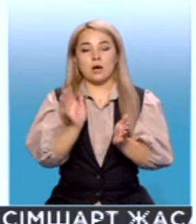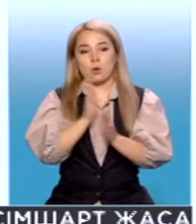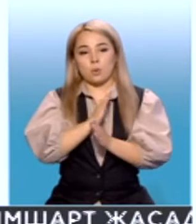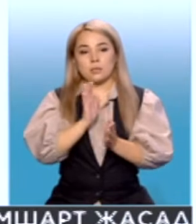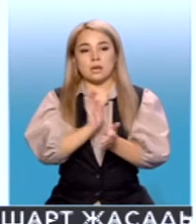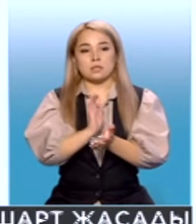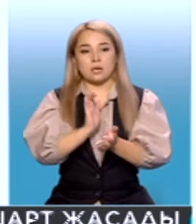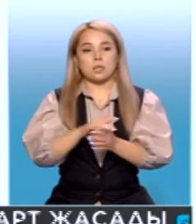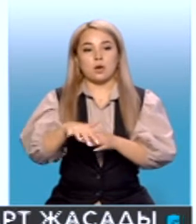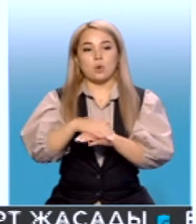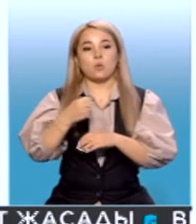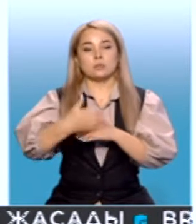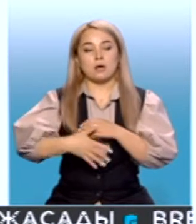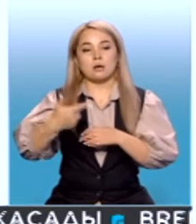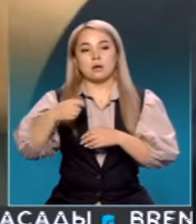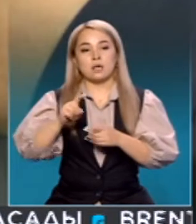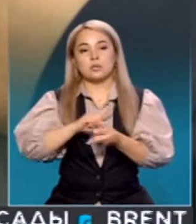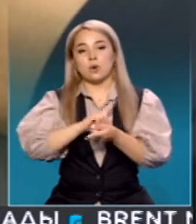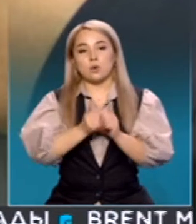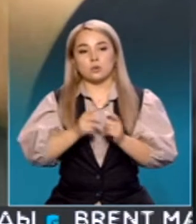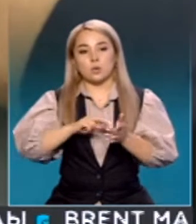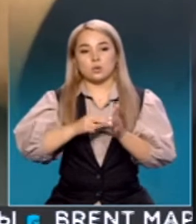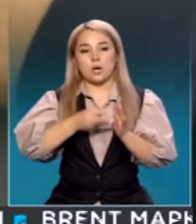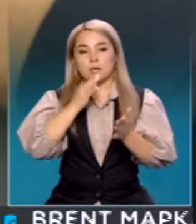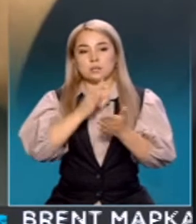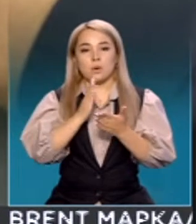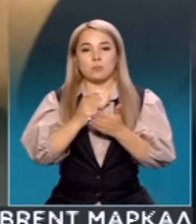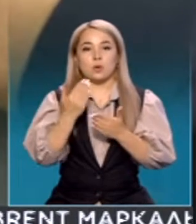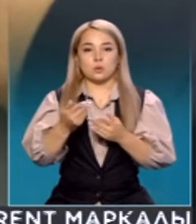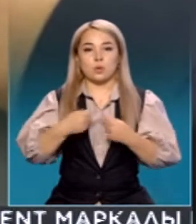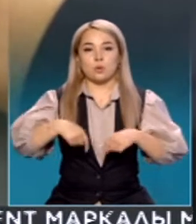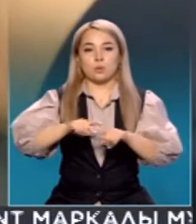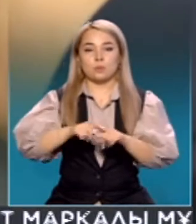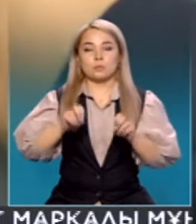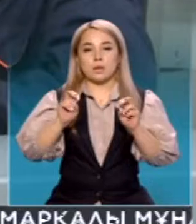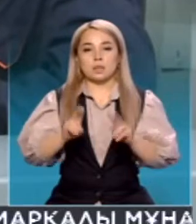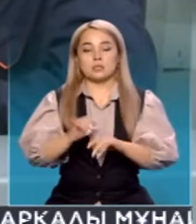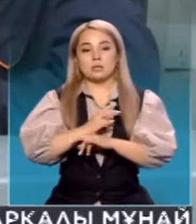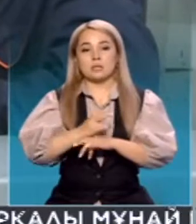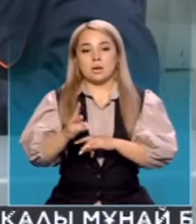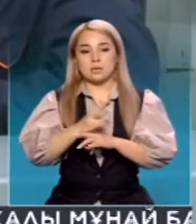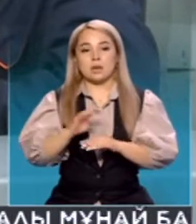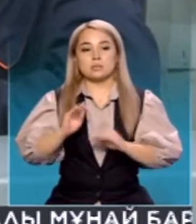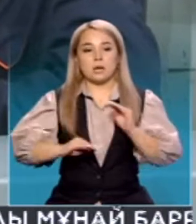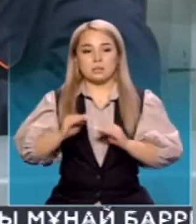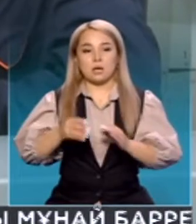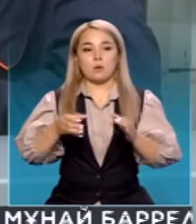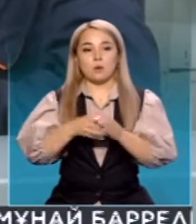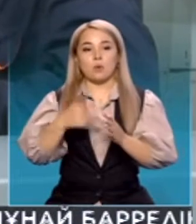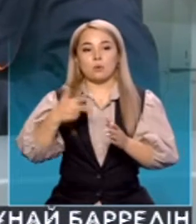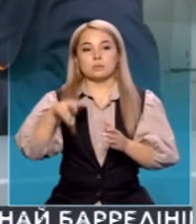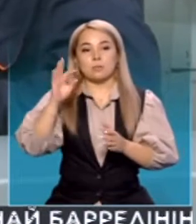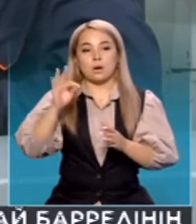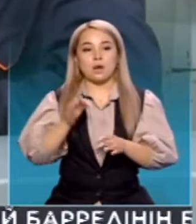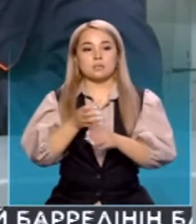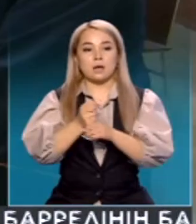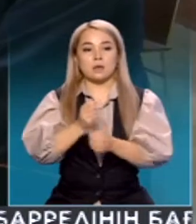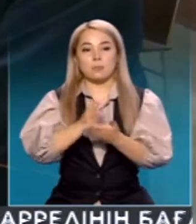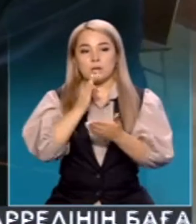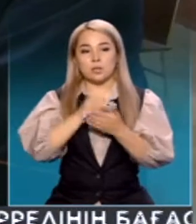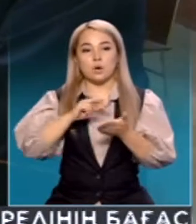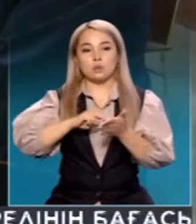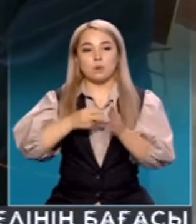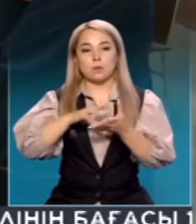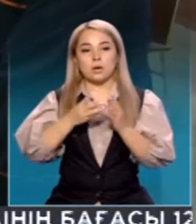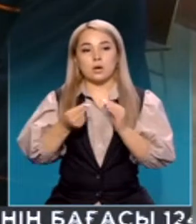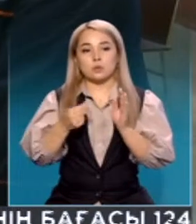мұндай орталықтардың жұмысын газға ауыстыру жоспарланған. Бұл қоршаған ортаға тарайтын зиянды заттарды 30%-ға азайтады. Жоба